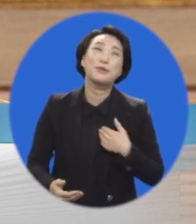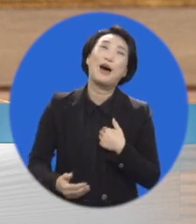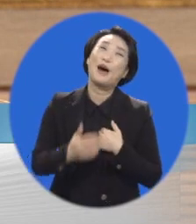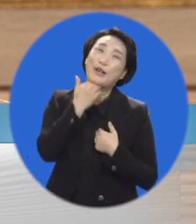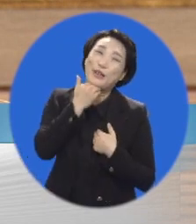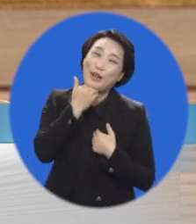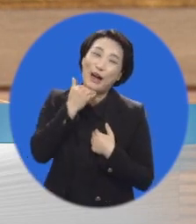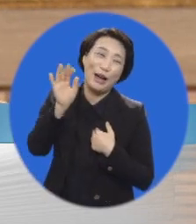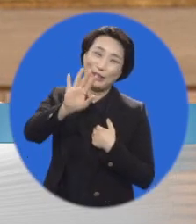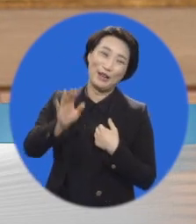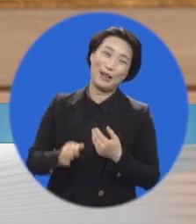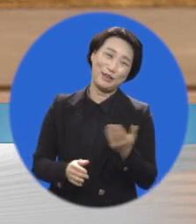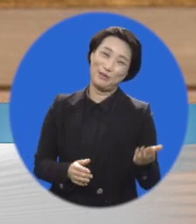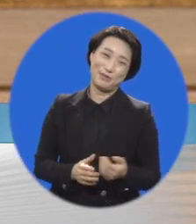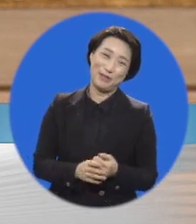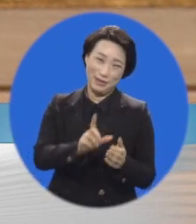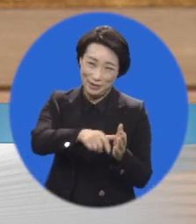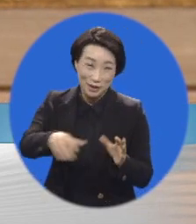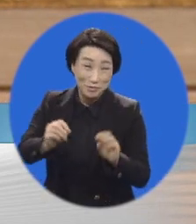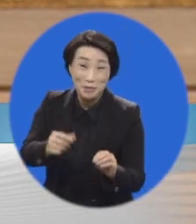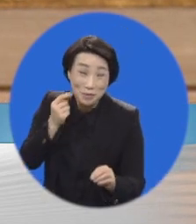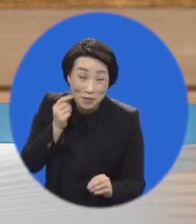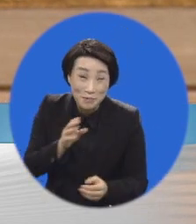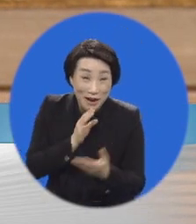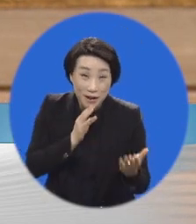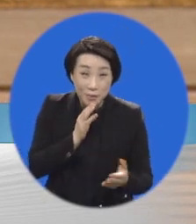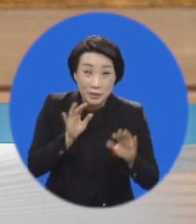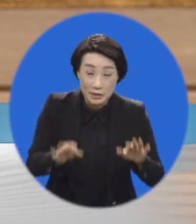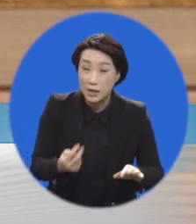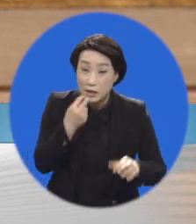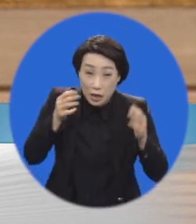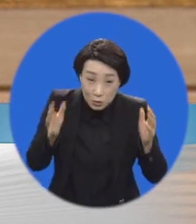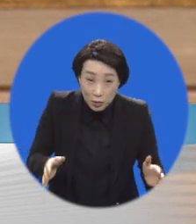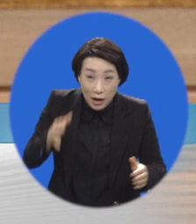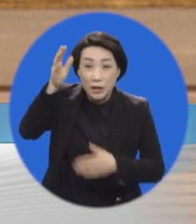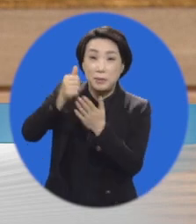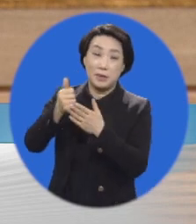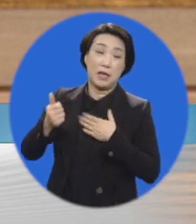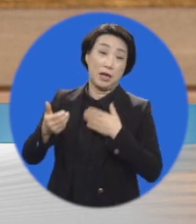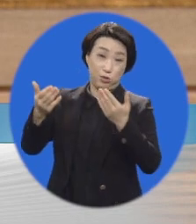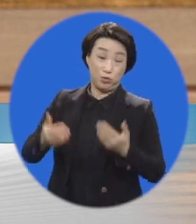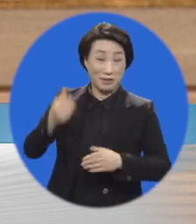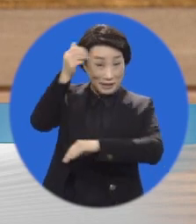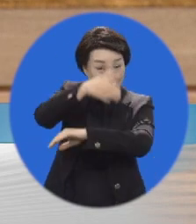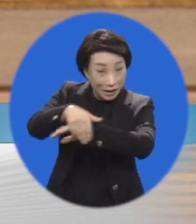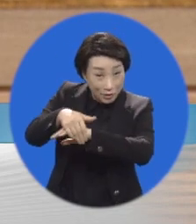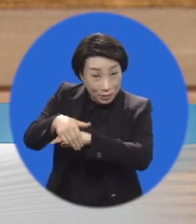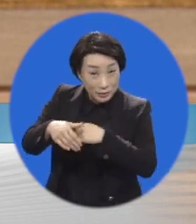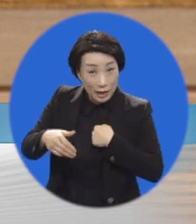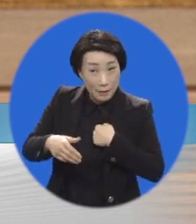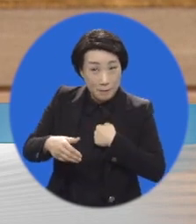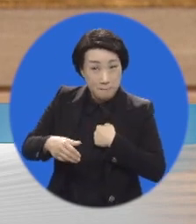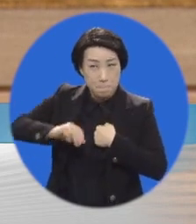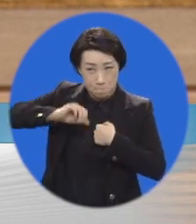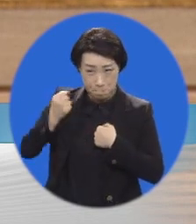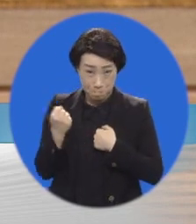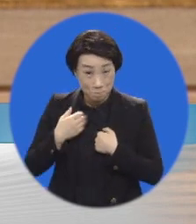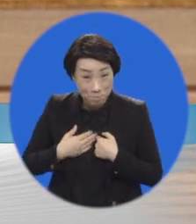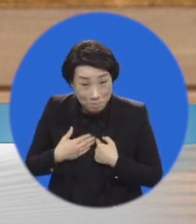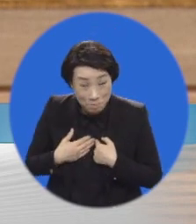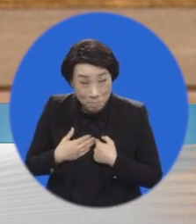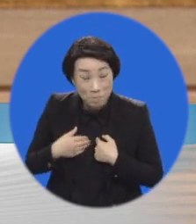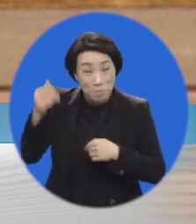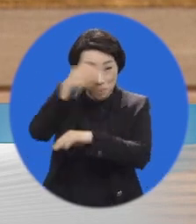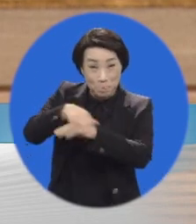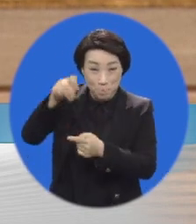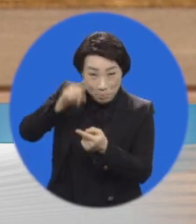않는다. 우리는 정말로 세월이 있을 때 하나님이 내게 주신 설계를 잘 받아들고